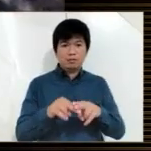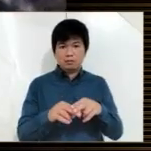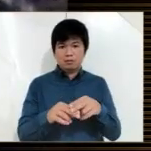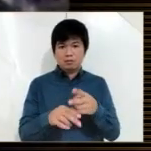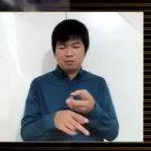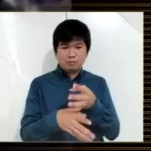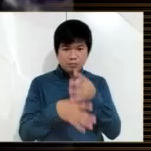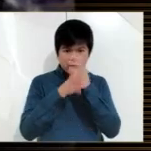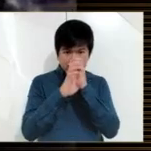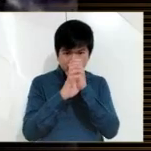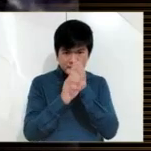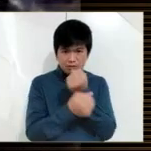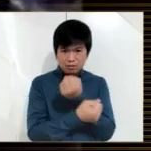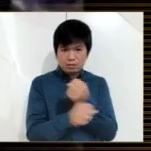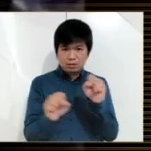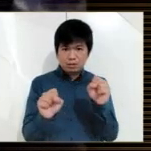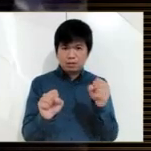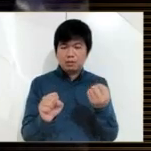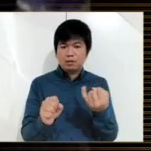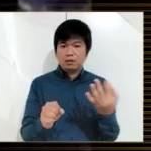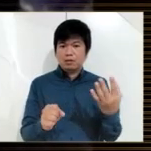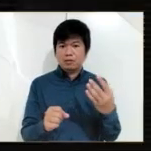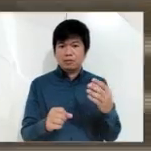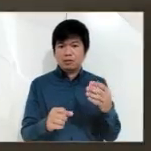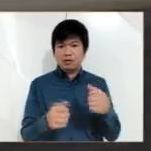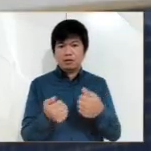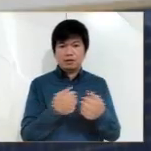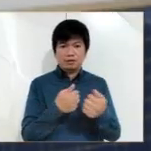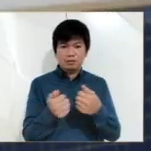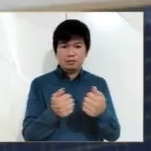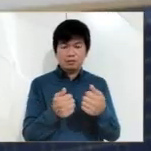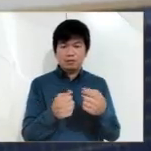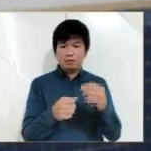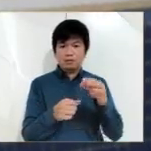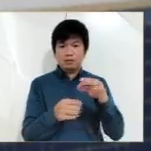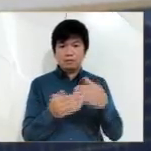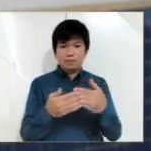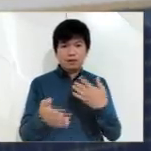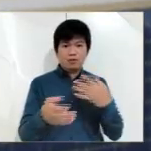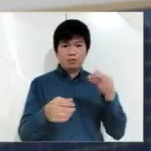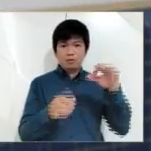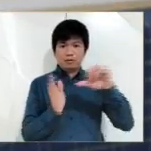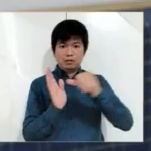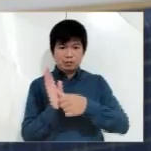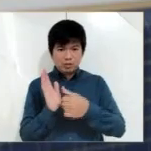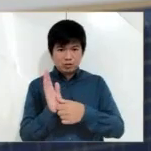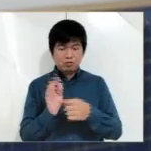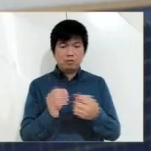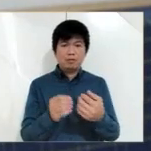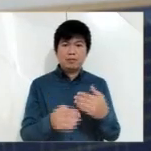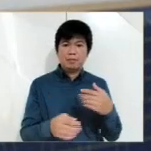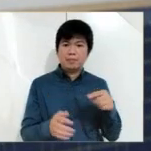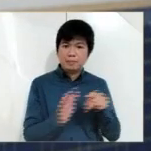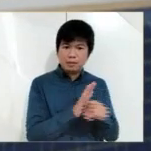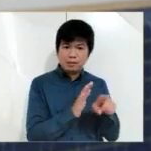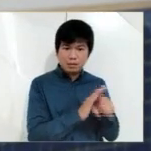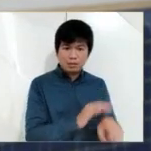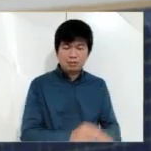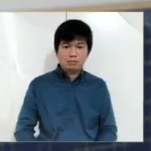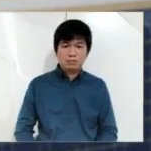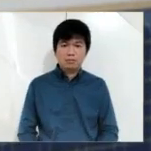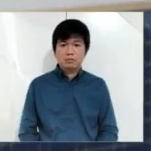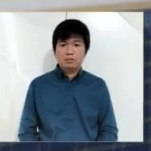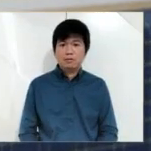kandidato dito ang pinatay bago ang eleksyon. Yung forces natin, meron pa rin naman yung, kasi ang election period matatapos